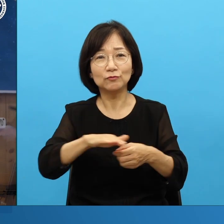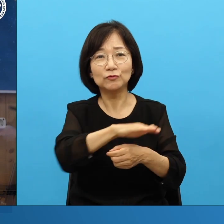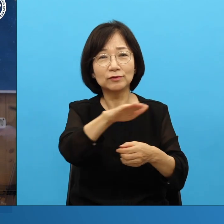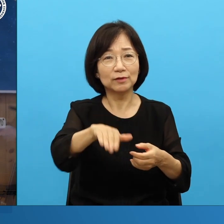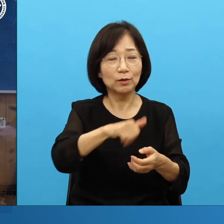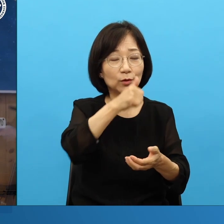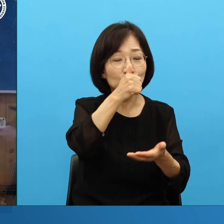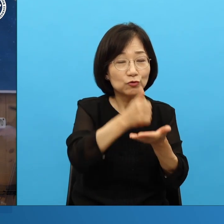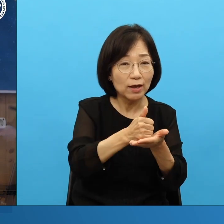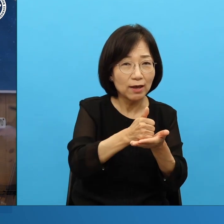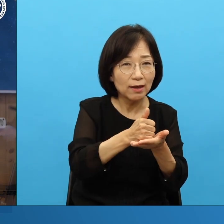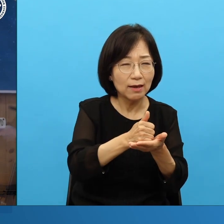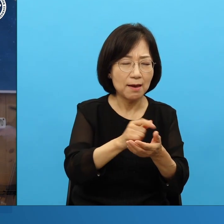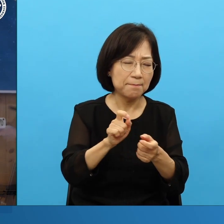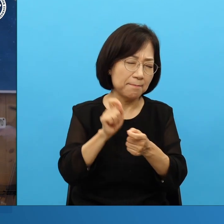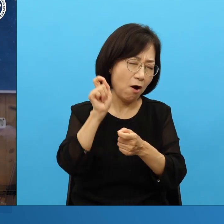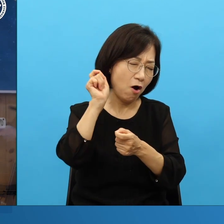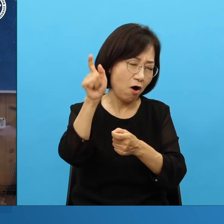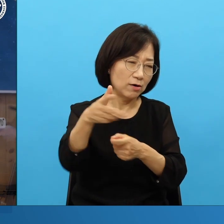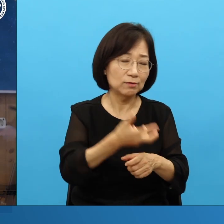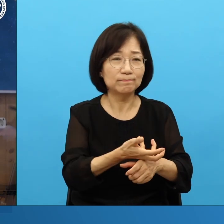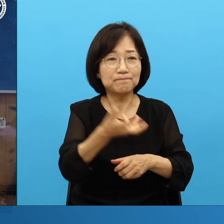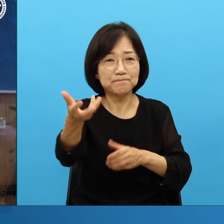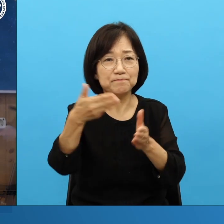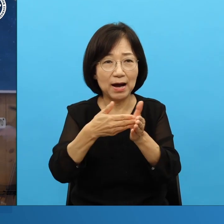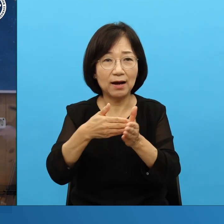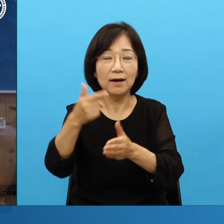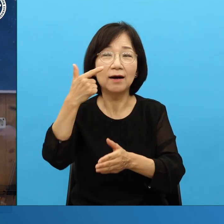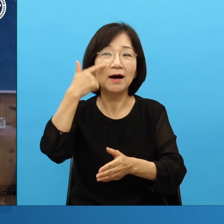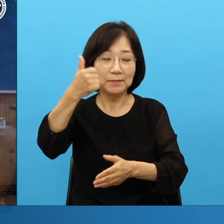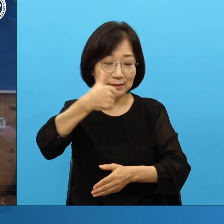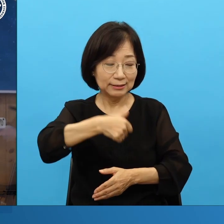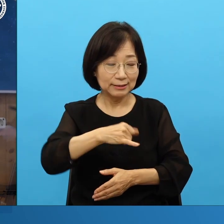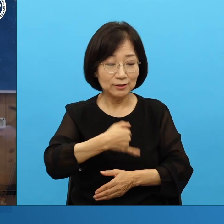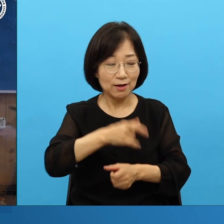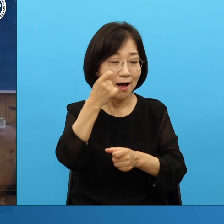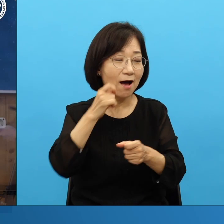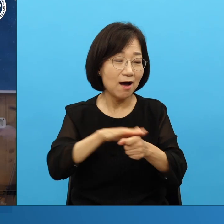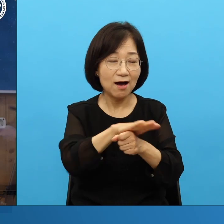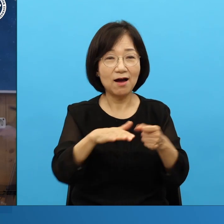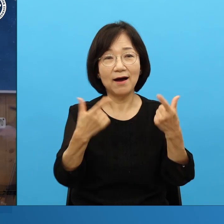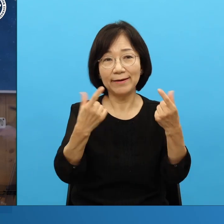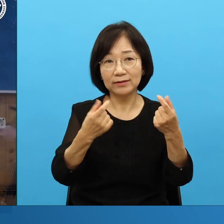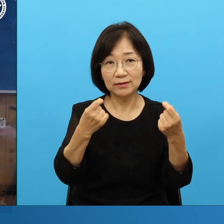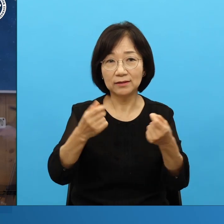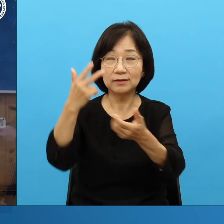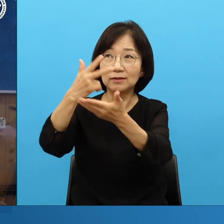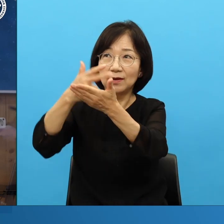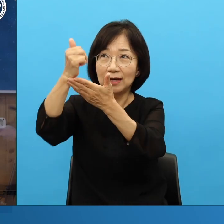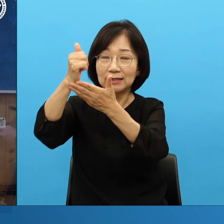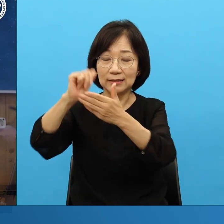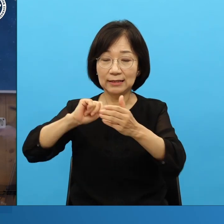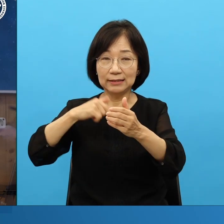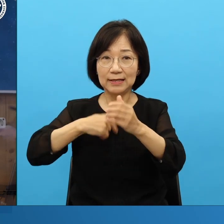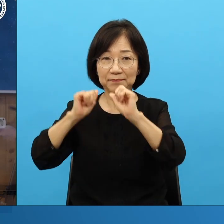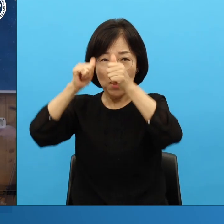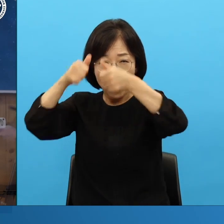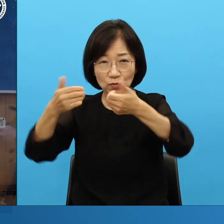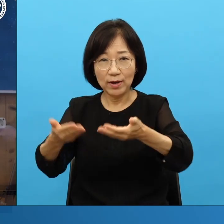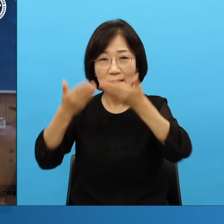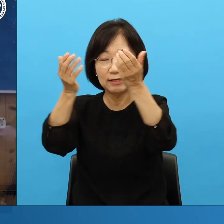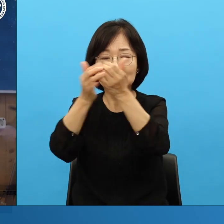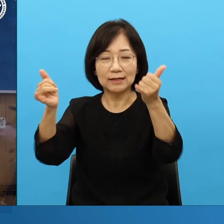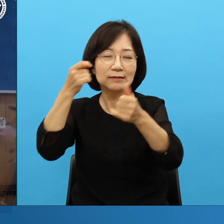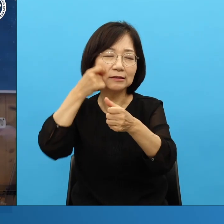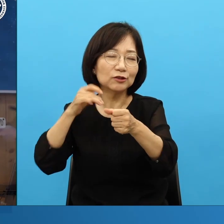우리에게서 멀리 옮기셨으며 아버지가 자식을 긍휼히 여김같이 여호와께서는 자기를 경외하는 자를 긍휼히